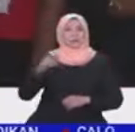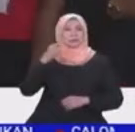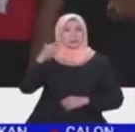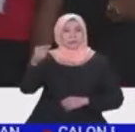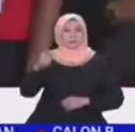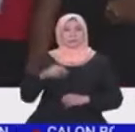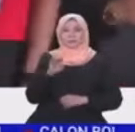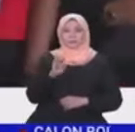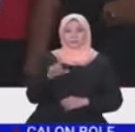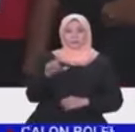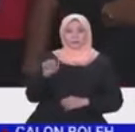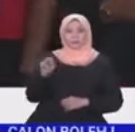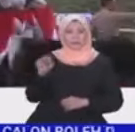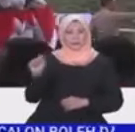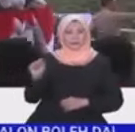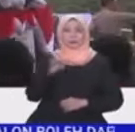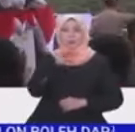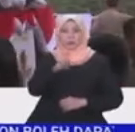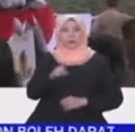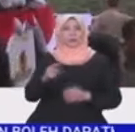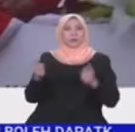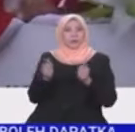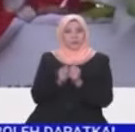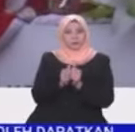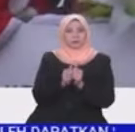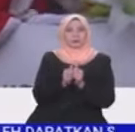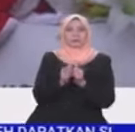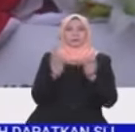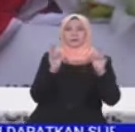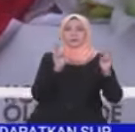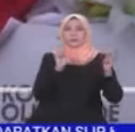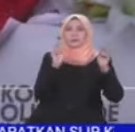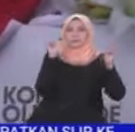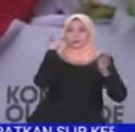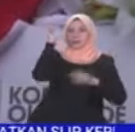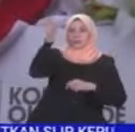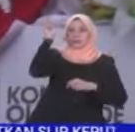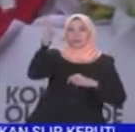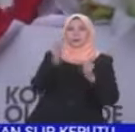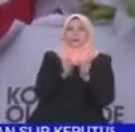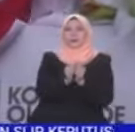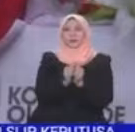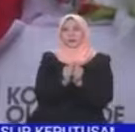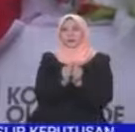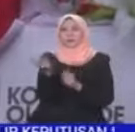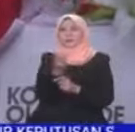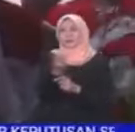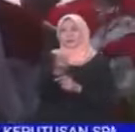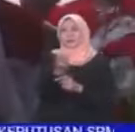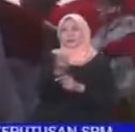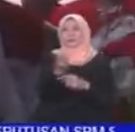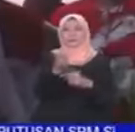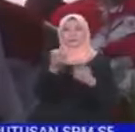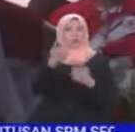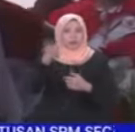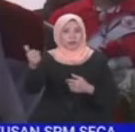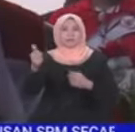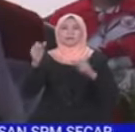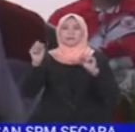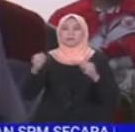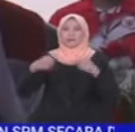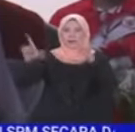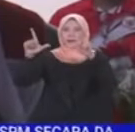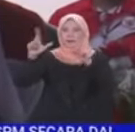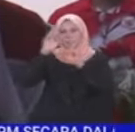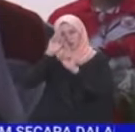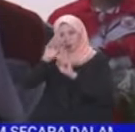Deliana yang sebelum ini pernah bergandengan bersama Nova Widianto dan Tontowi Ahmad amat layak menerima penghormatan